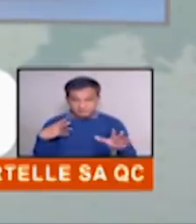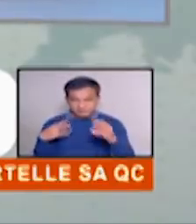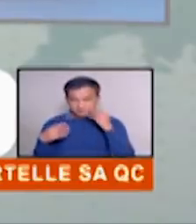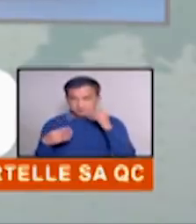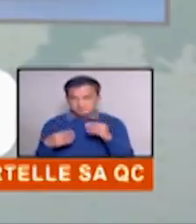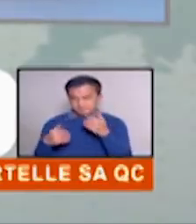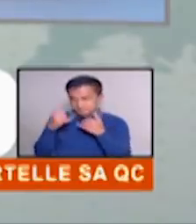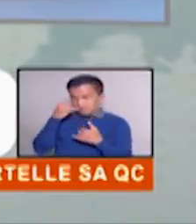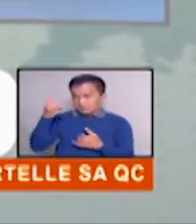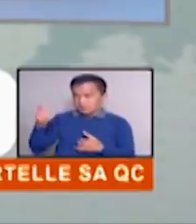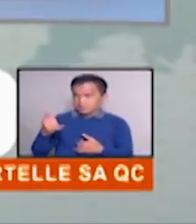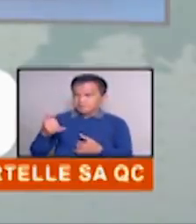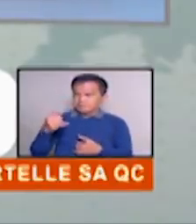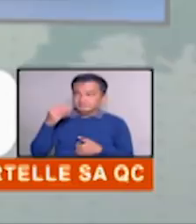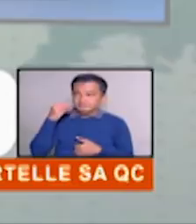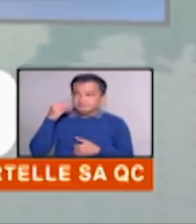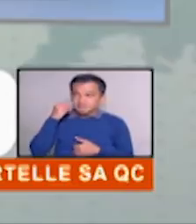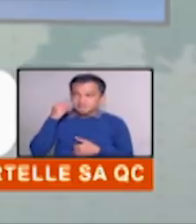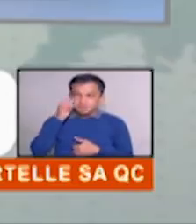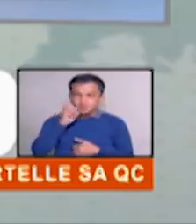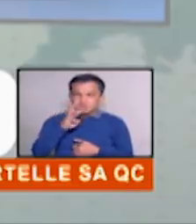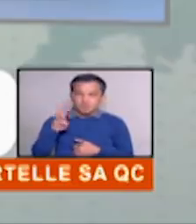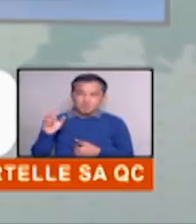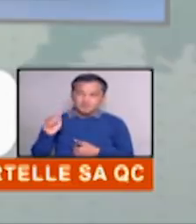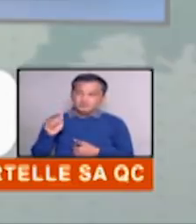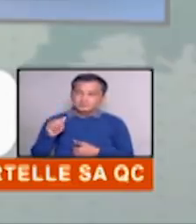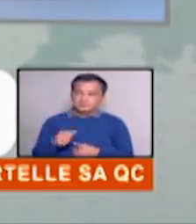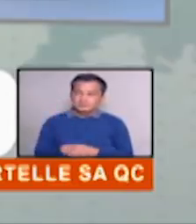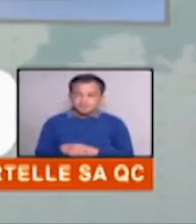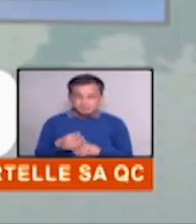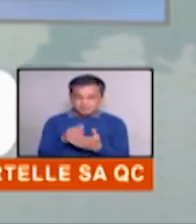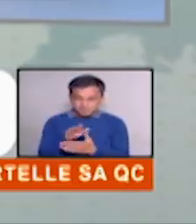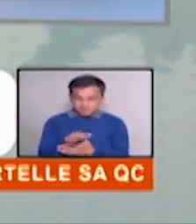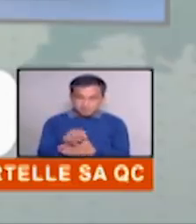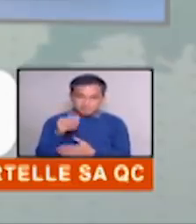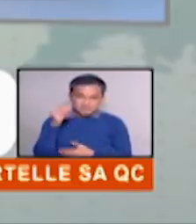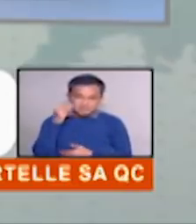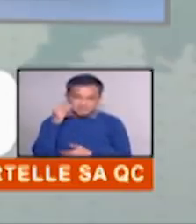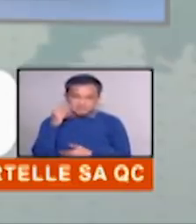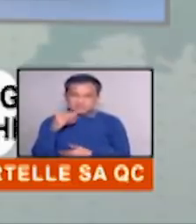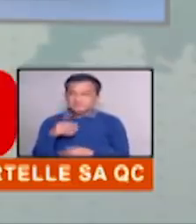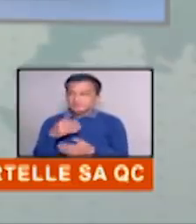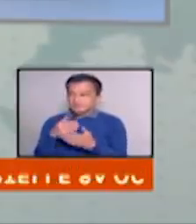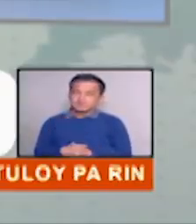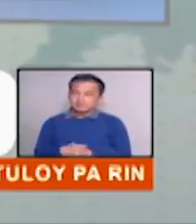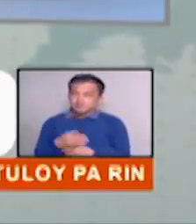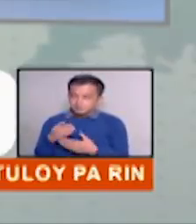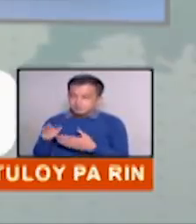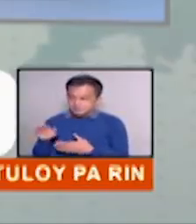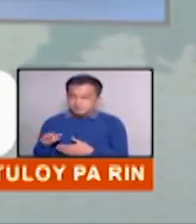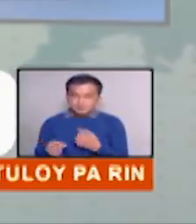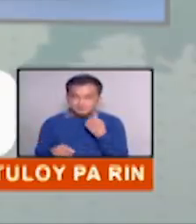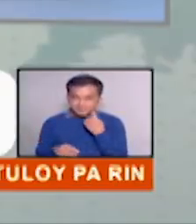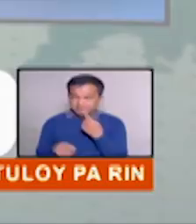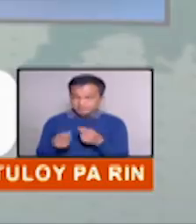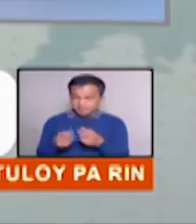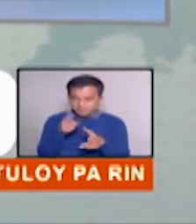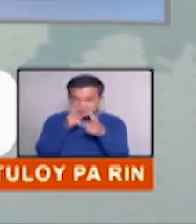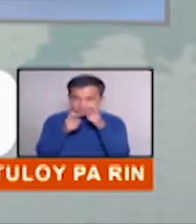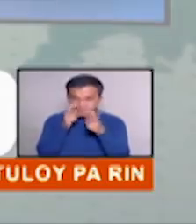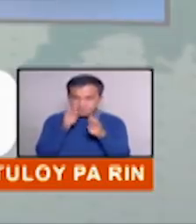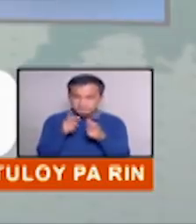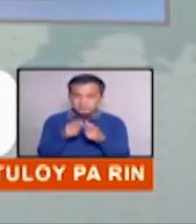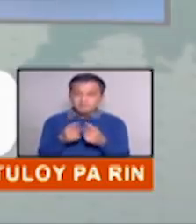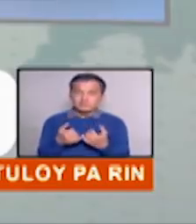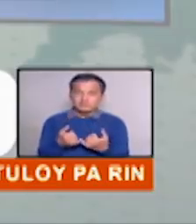Nasa linyang telepono si Miss Marisa Cruz ng OWA. Miss Marisa, magandang tanghali po. Magandang tanghali po, Sir Raffy. Kanina po kayo nakamonitor.